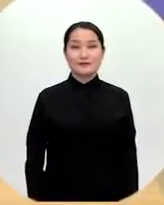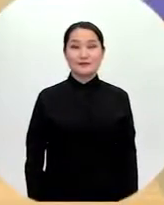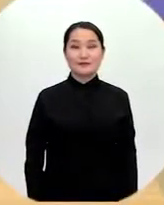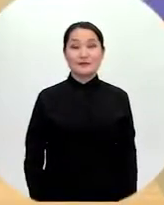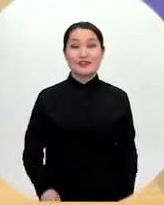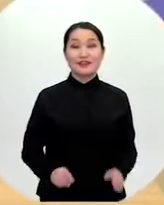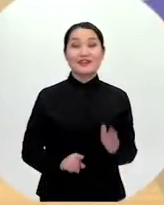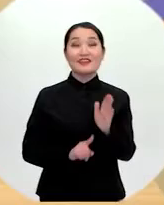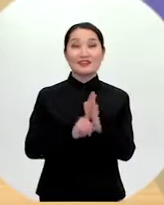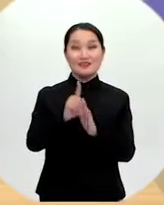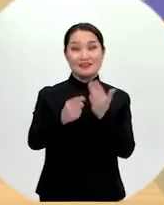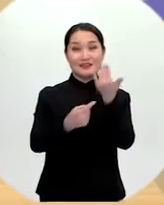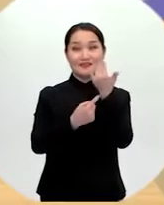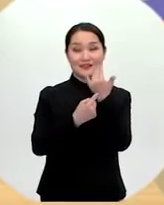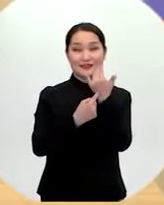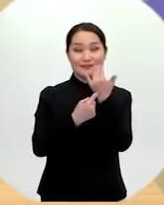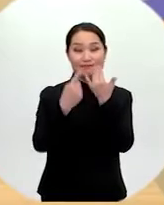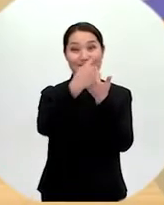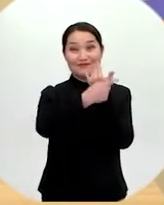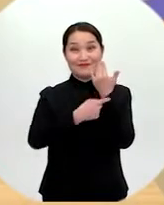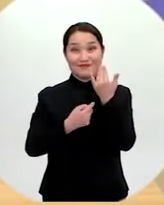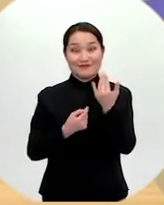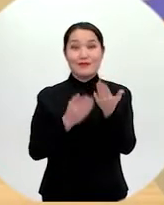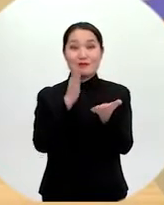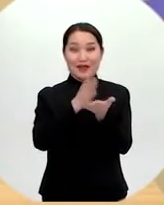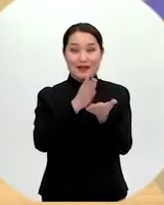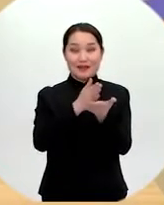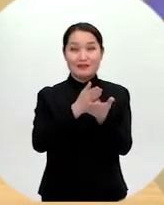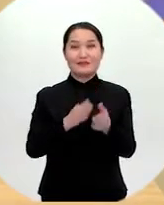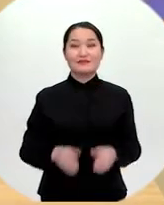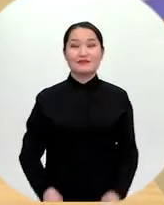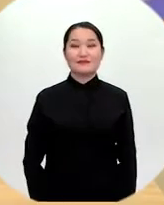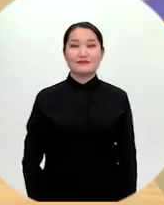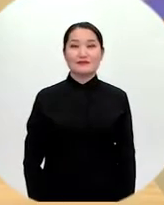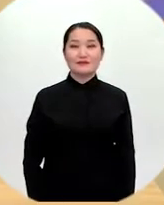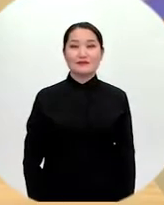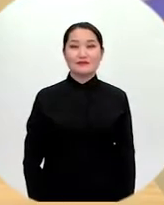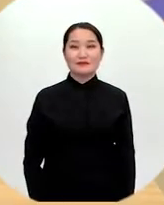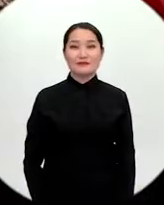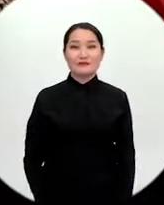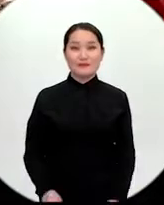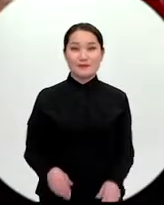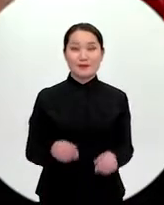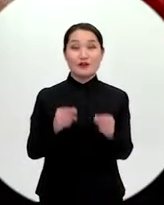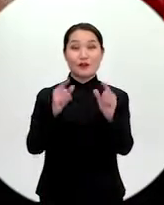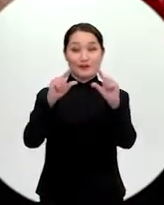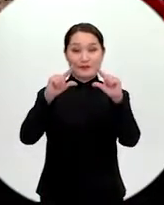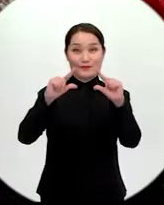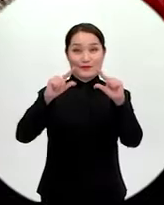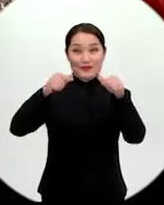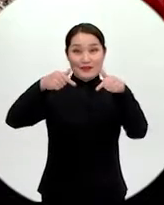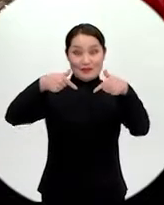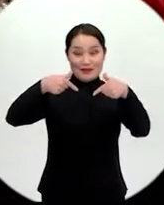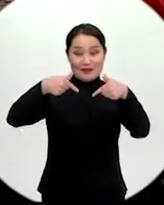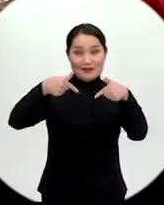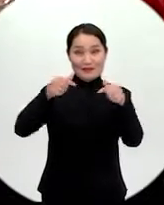За ингээ ихний цэцэгний маань их бие маань гараад ирсэн байгаа. За одоо энэ хоёр талын нь илүү хэсгийг хойшно